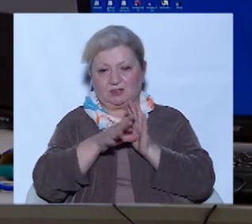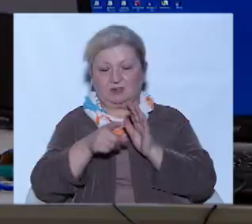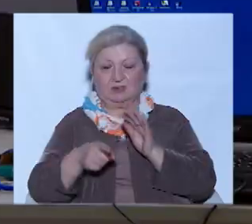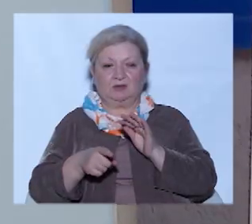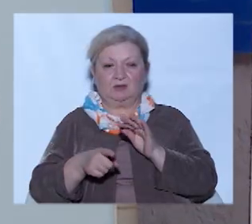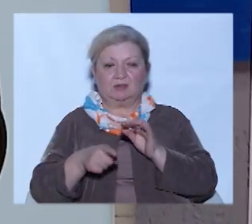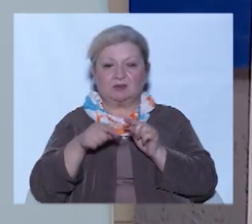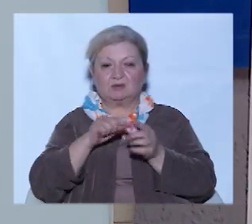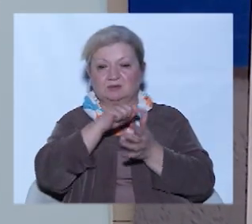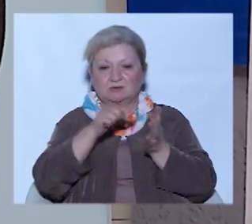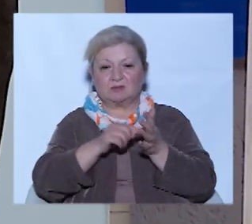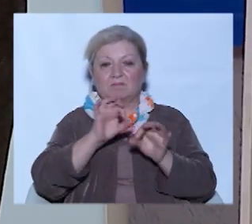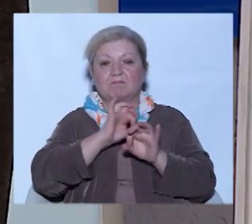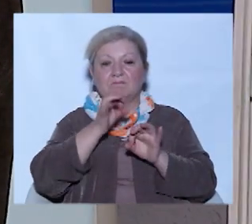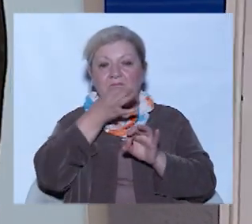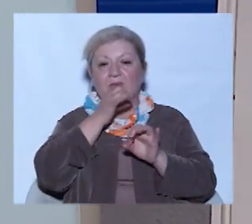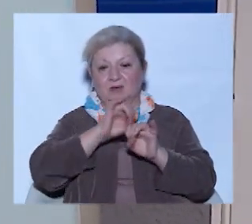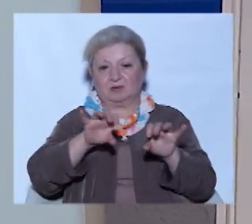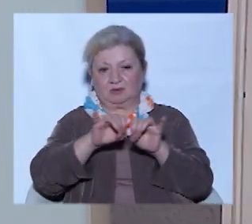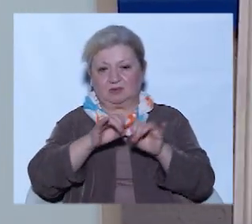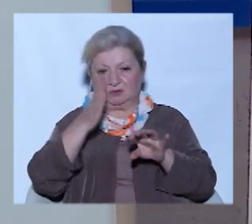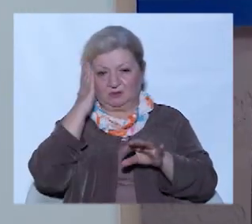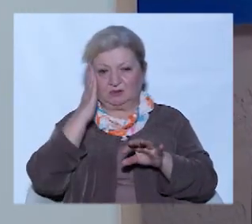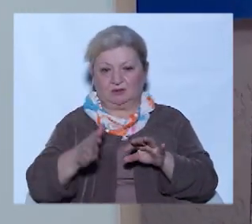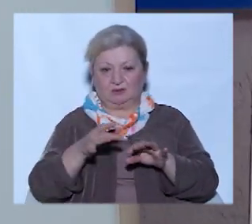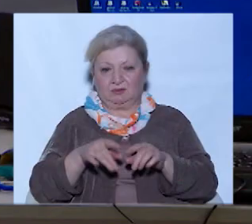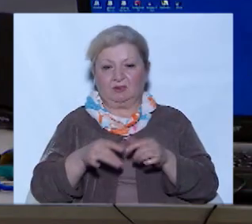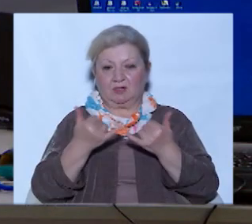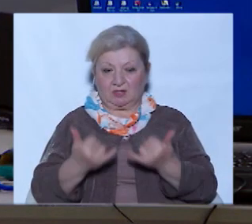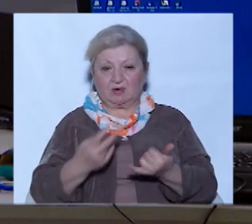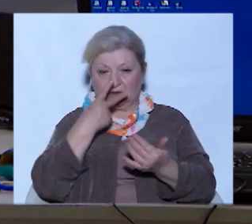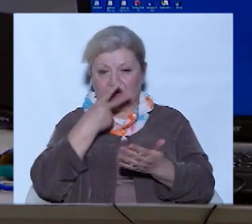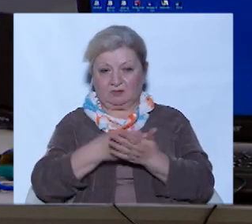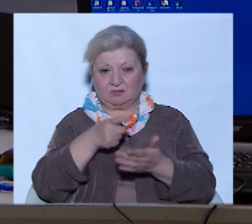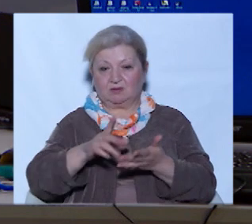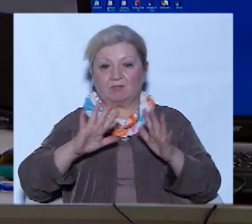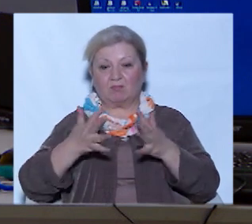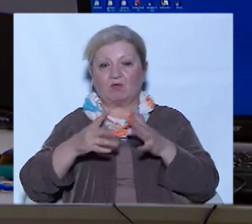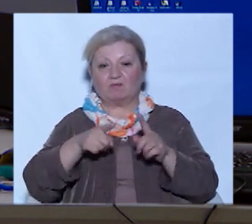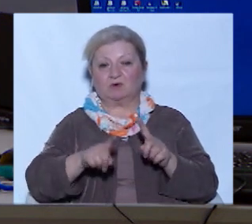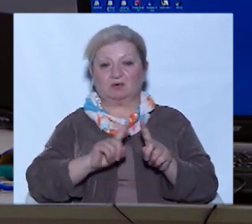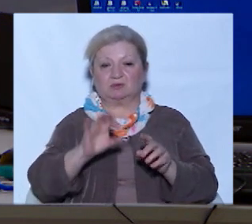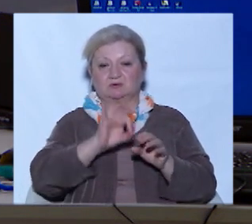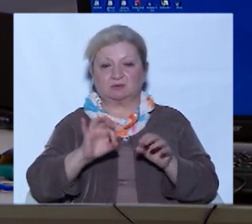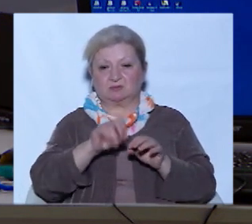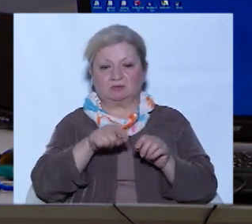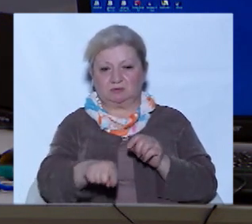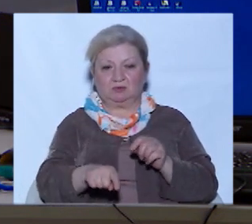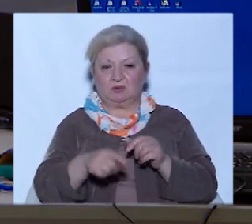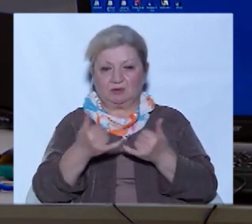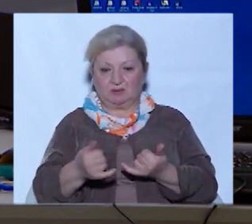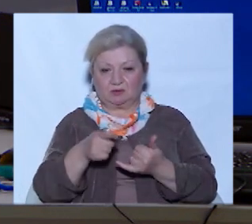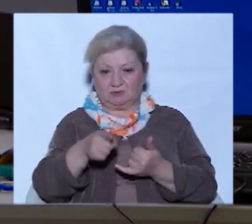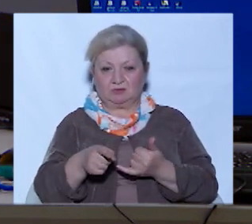და ამ საკითხებს ჩვენ მერე გავარჩევთ, მაგრამ მოცემულ მომენტში მე ისევ ხას უსვავ ჩვენ ამ მოვლენის გამოყენებაზე გვაქვს